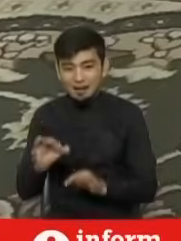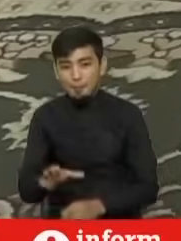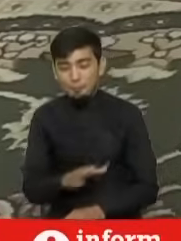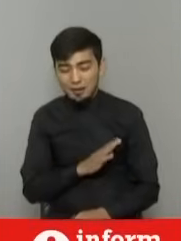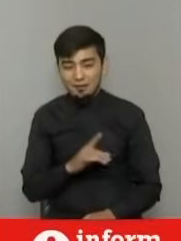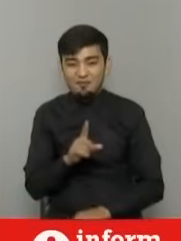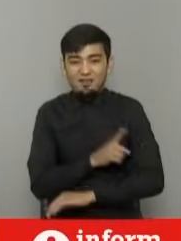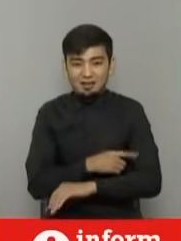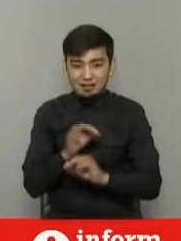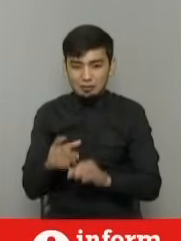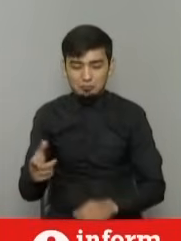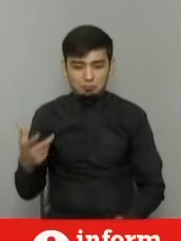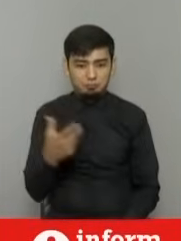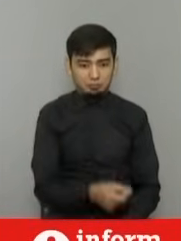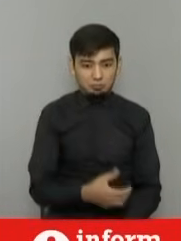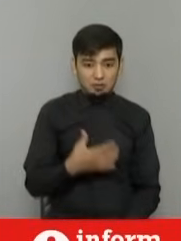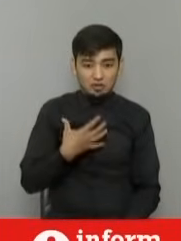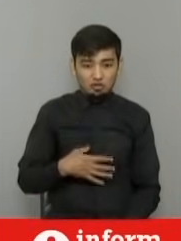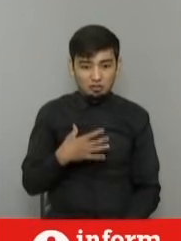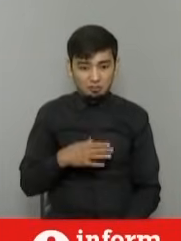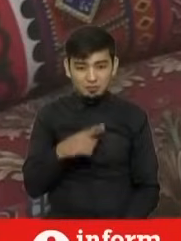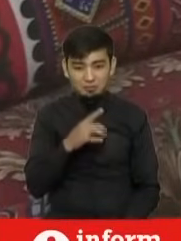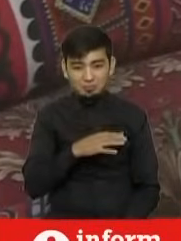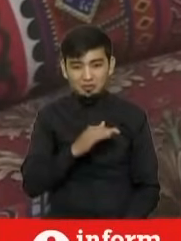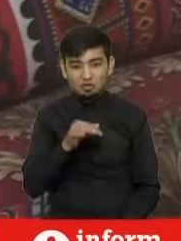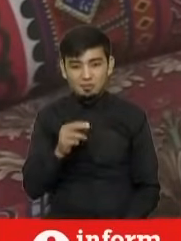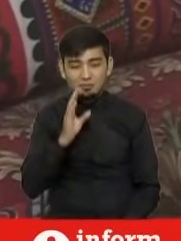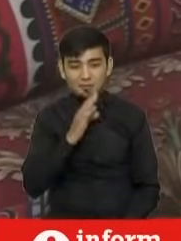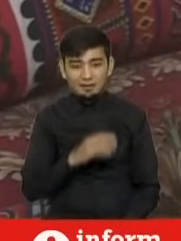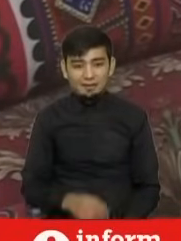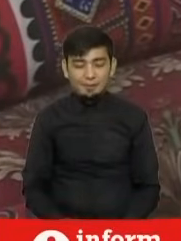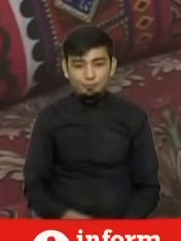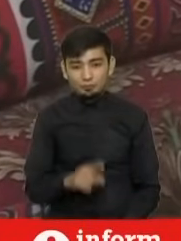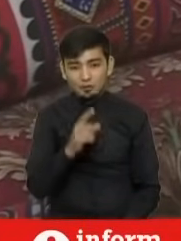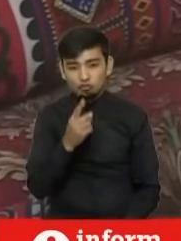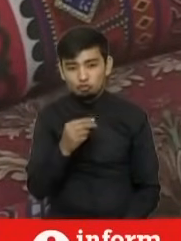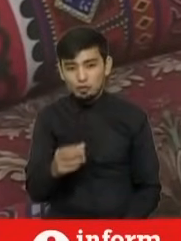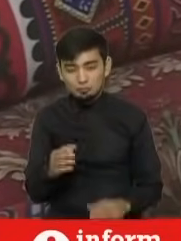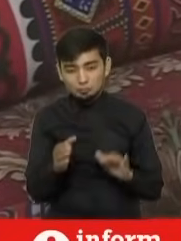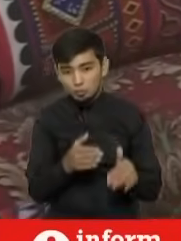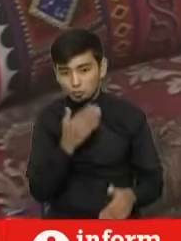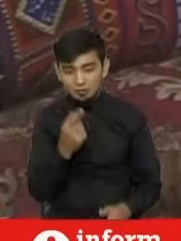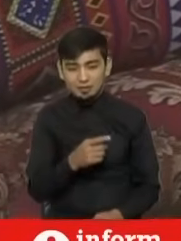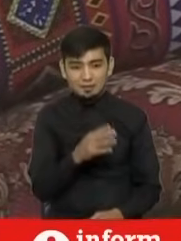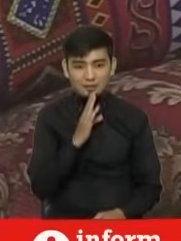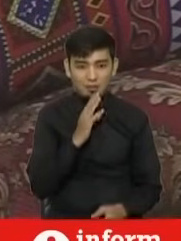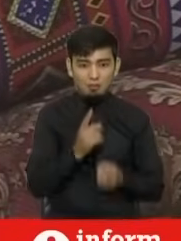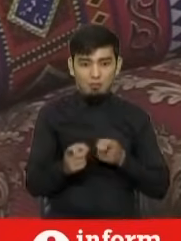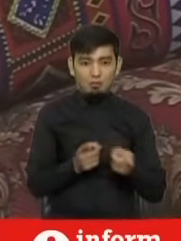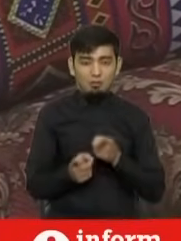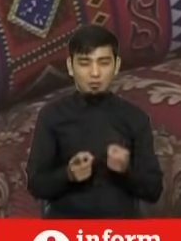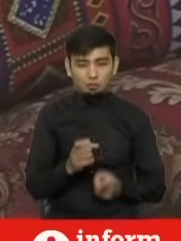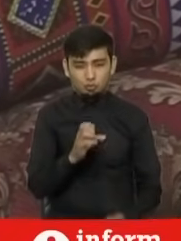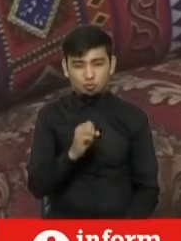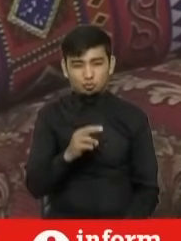балама екпені салып жіберген дейді Жібектің анасы. Бір сағат өтер өтпес ана қызым судырғы ұстады ғой.